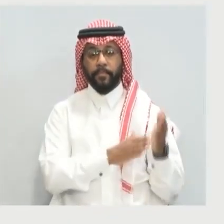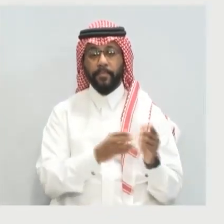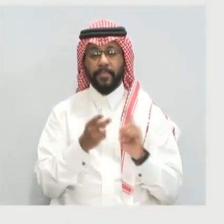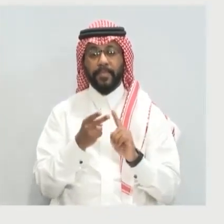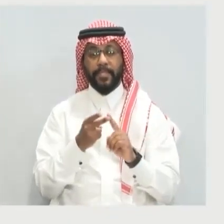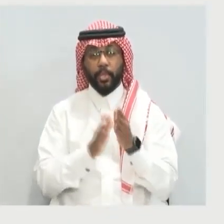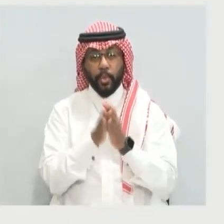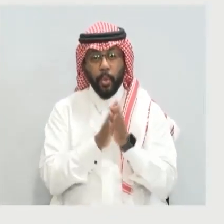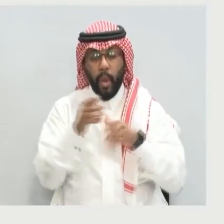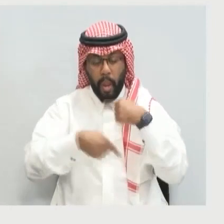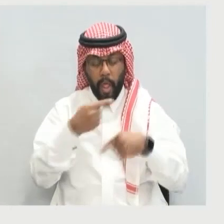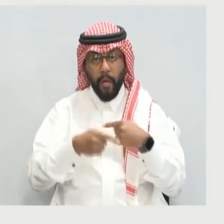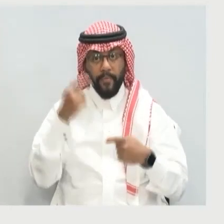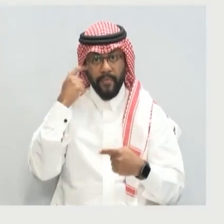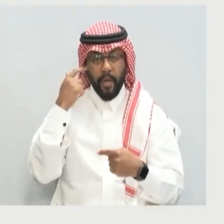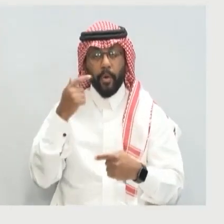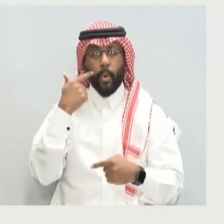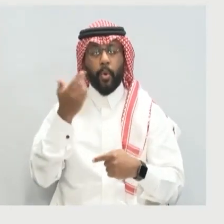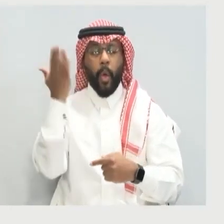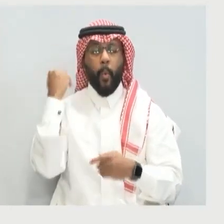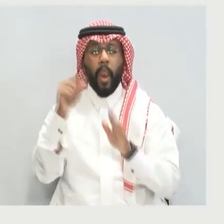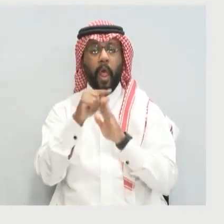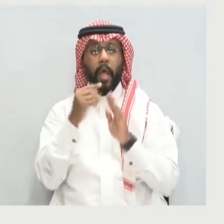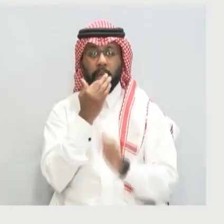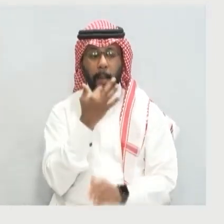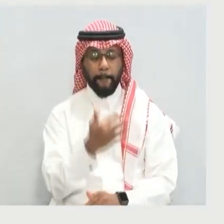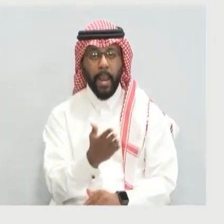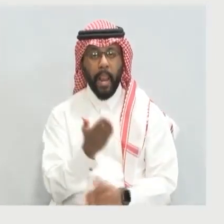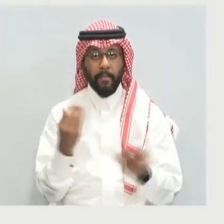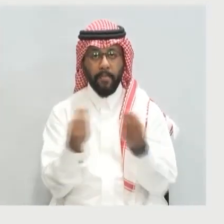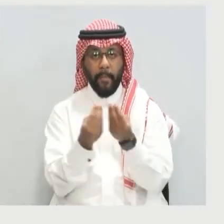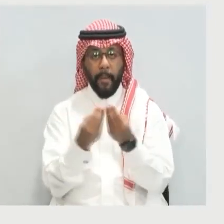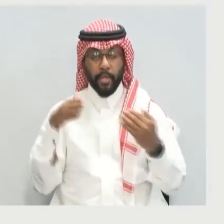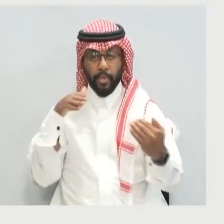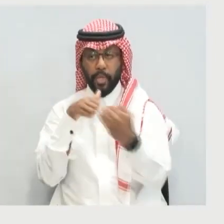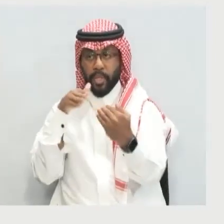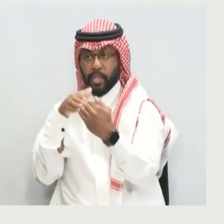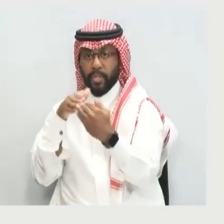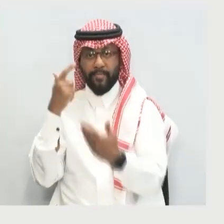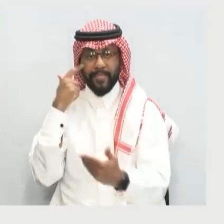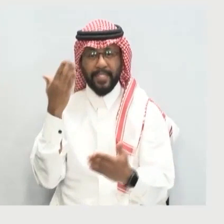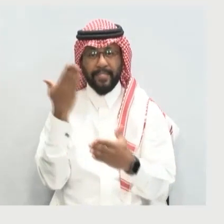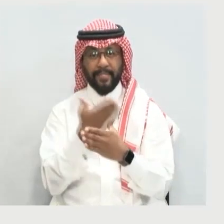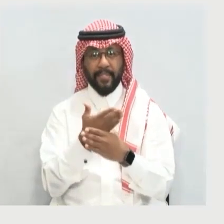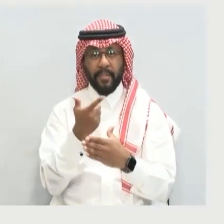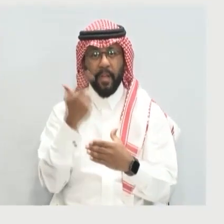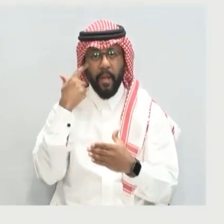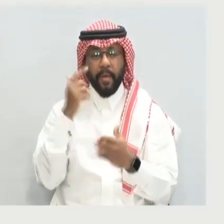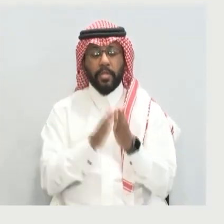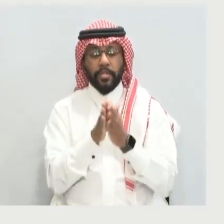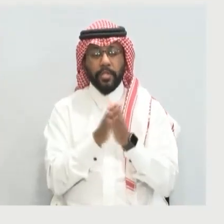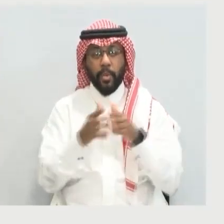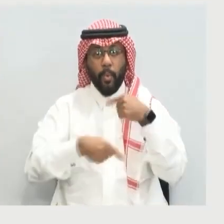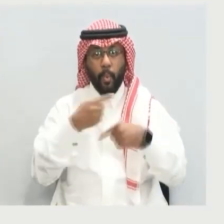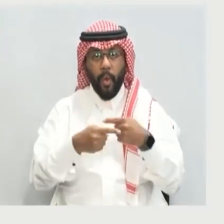المنشط اليوم باذن الله سيكون متابعه لهذا الدرس وتابع اتجاه التصادم تكوين المعقد المنشط كذلك طاقه التنشيط